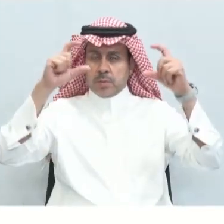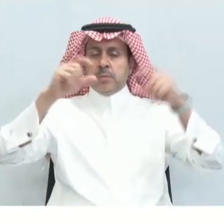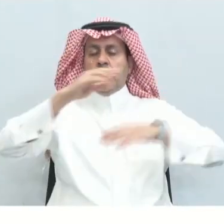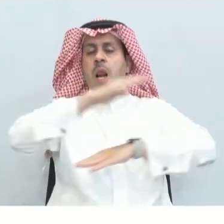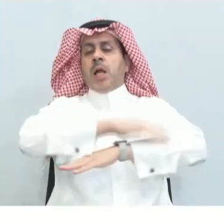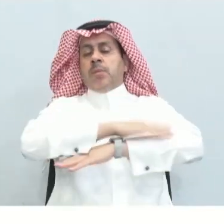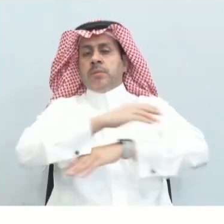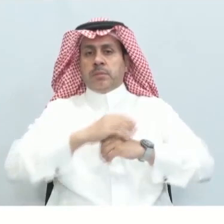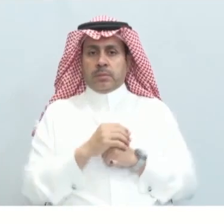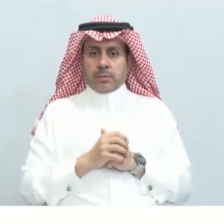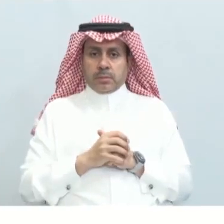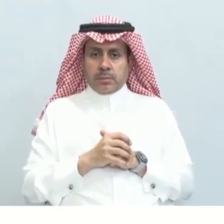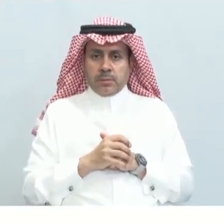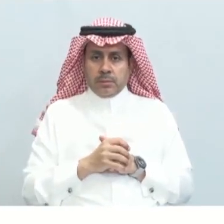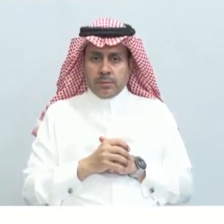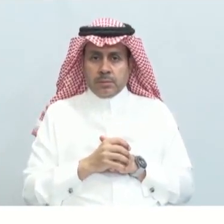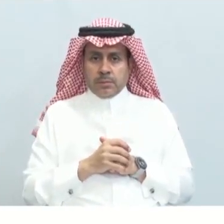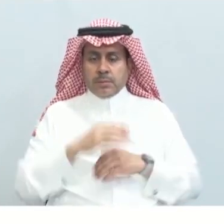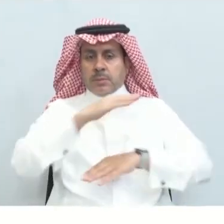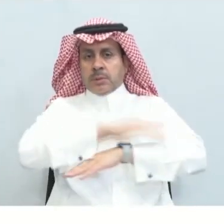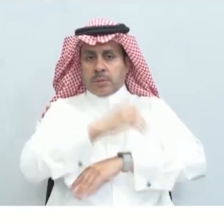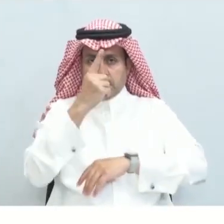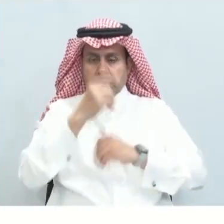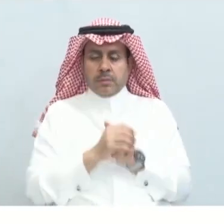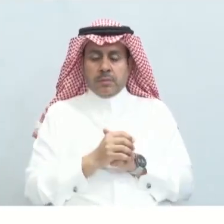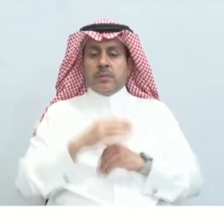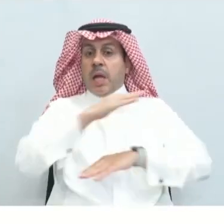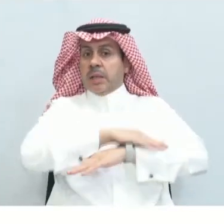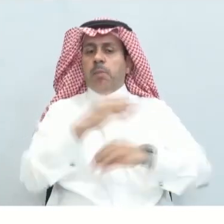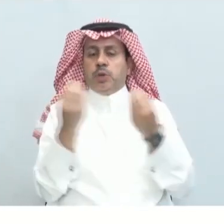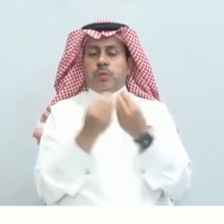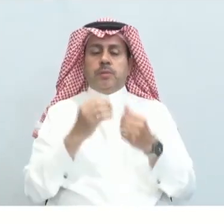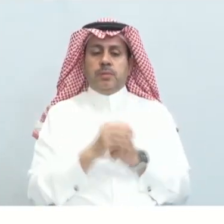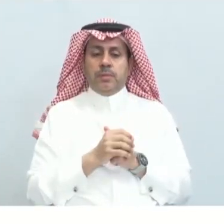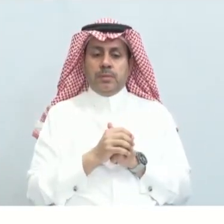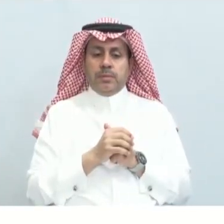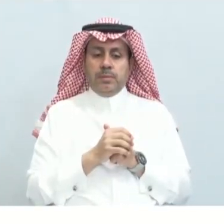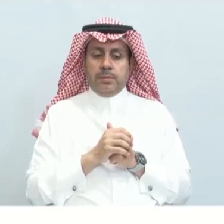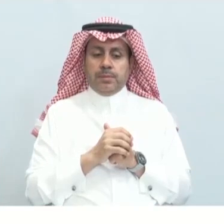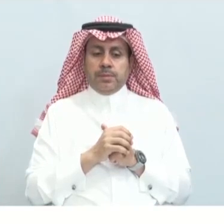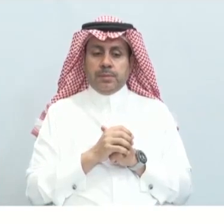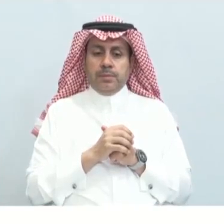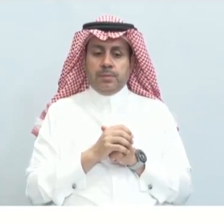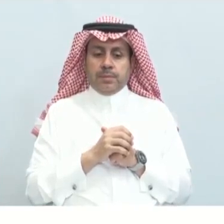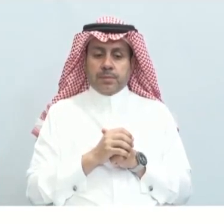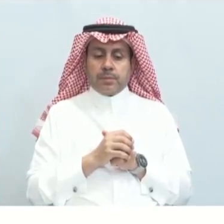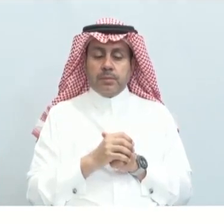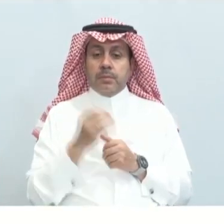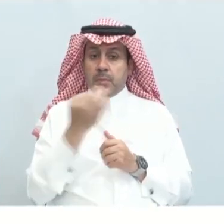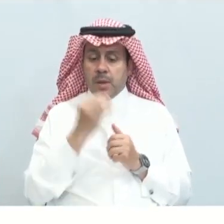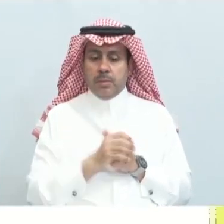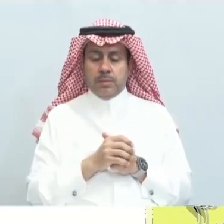تصورا انها ادب واحد ام اكثر من ادب ما رايكم انتم هذه الكلمه